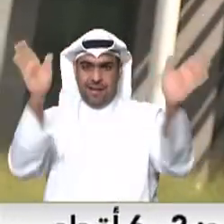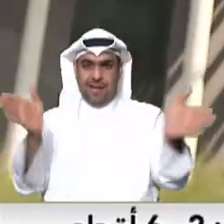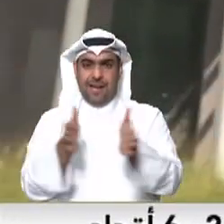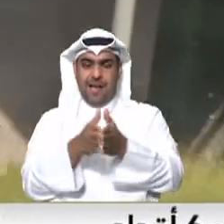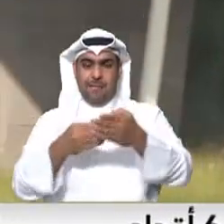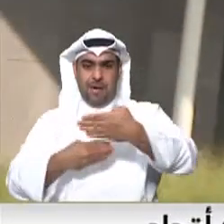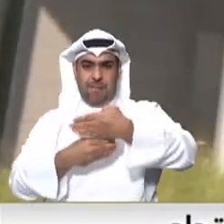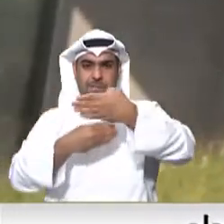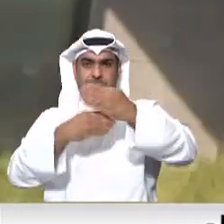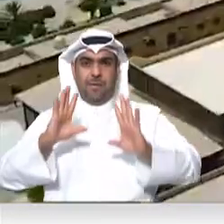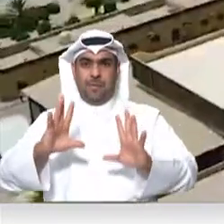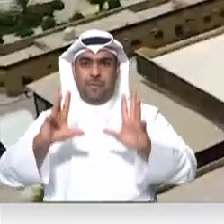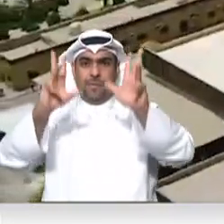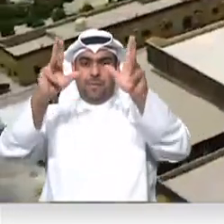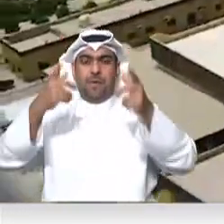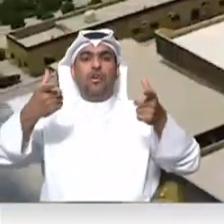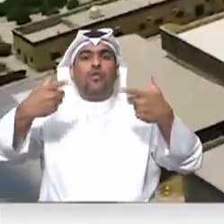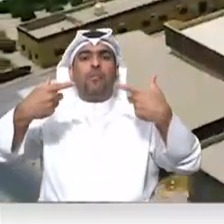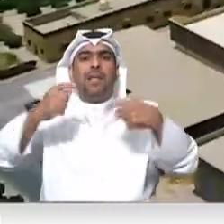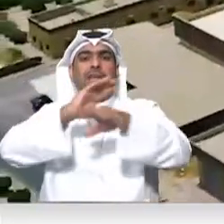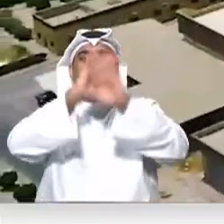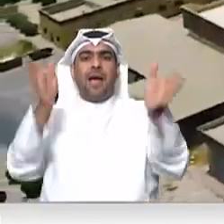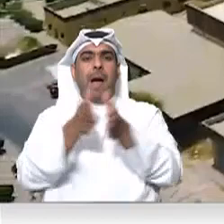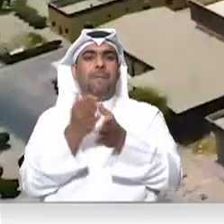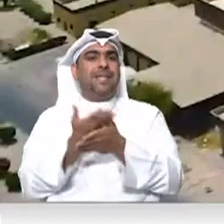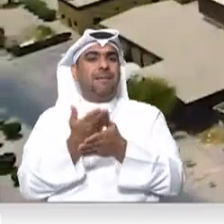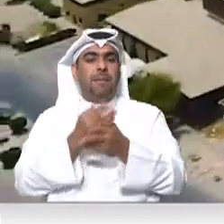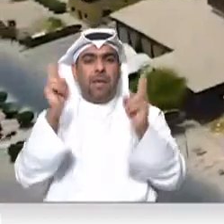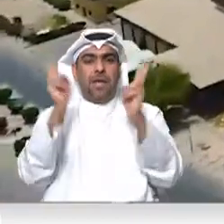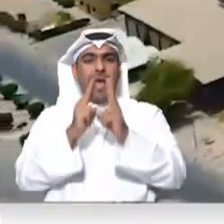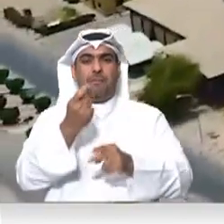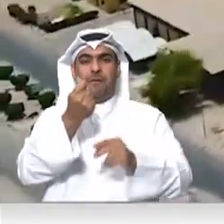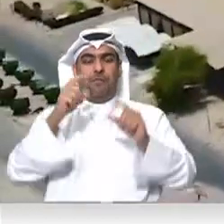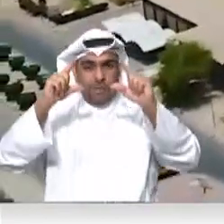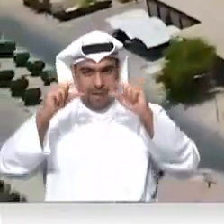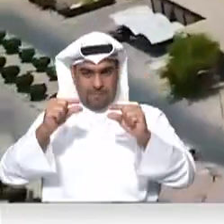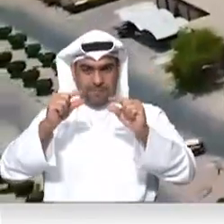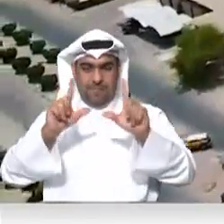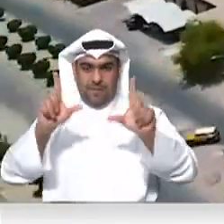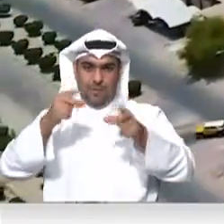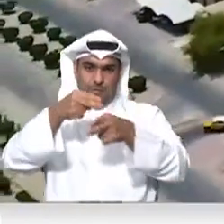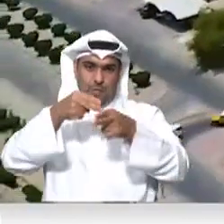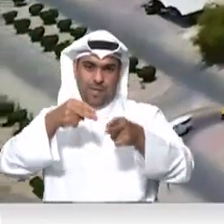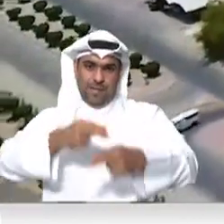المباني الذكية لخفض استهلاك الطاقة. نواف شراكي، تلفزيون دولة الكويت.